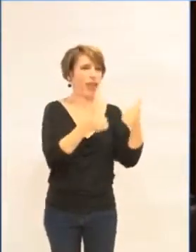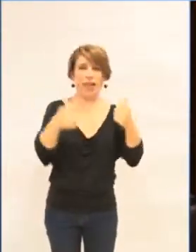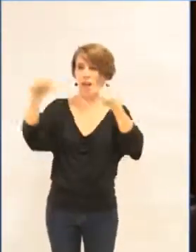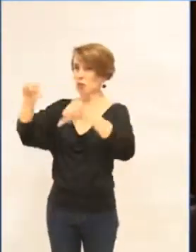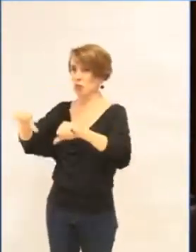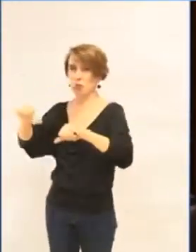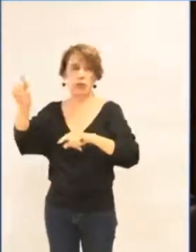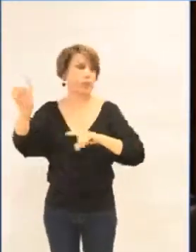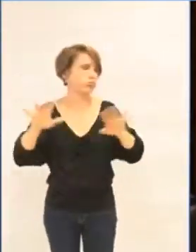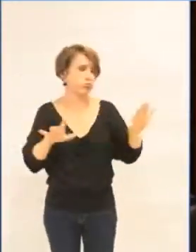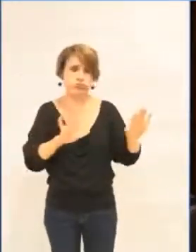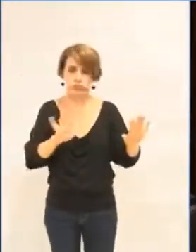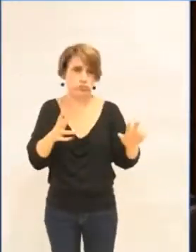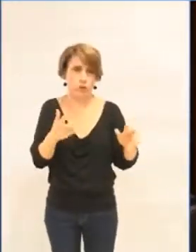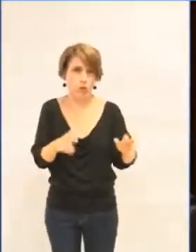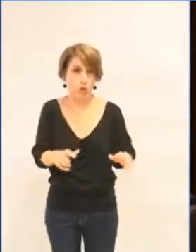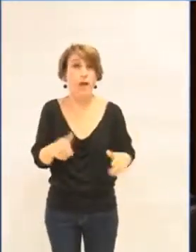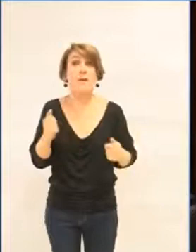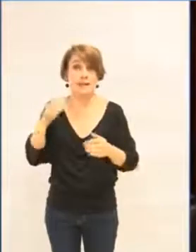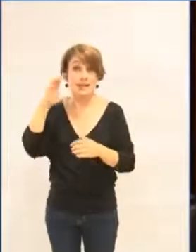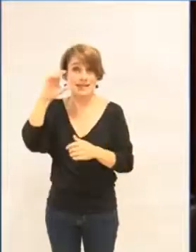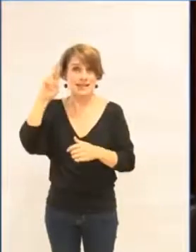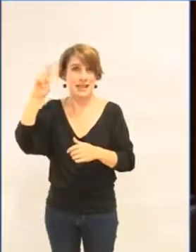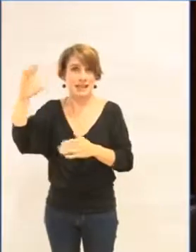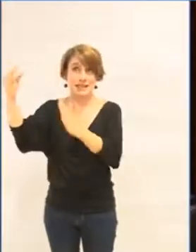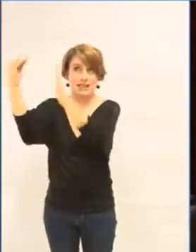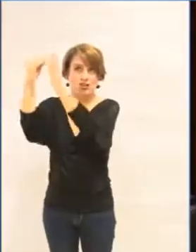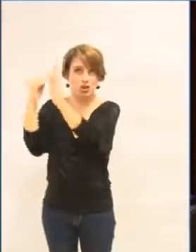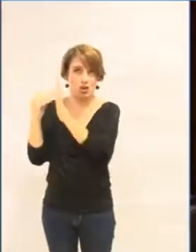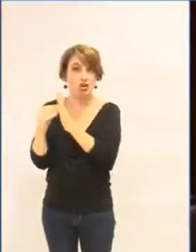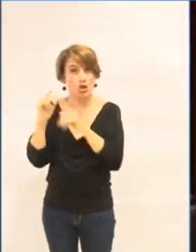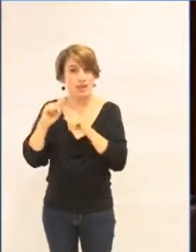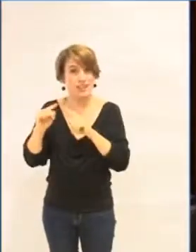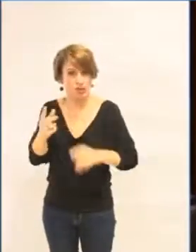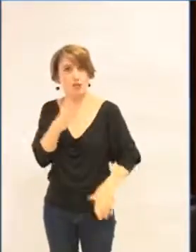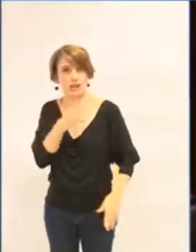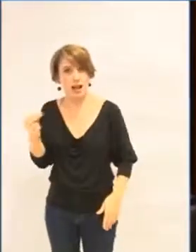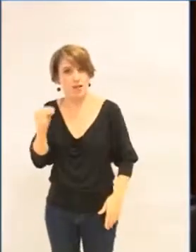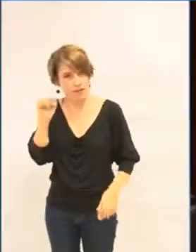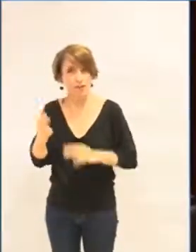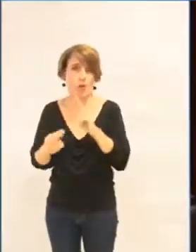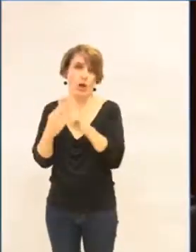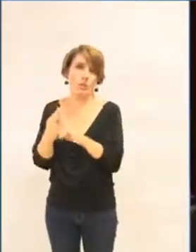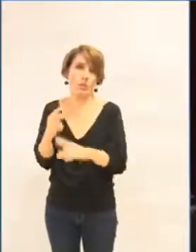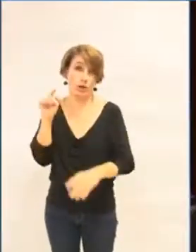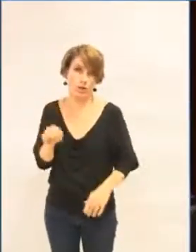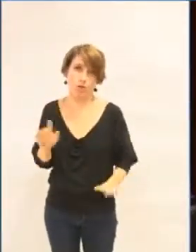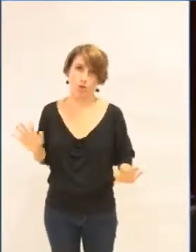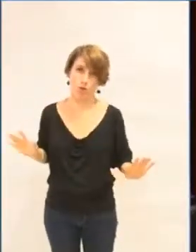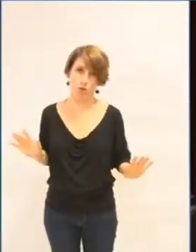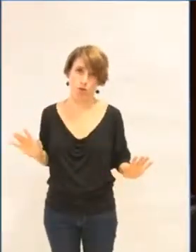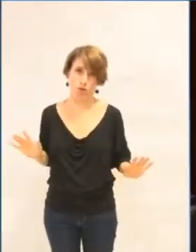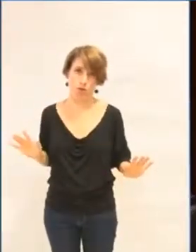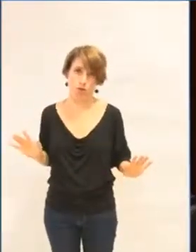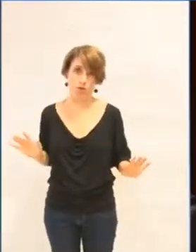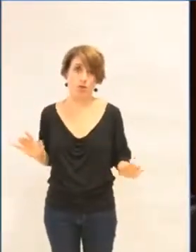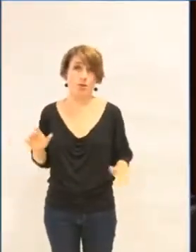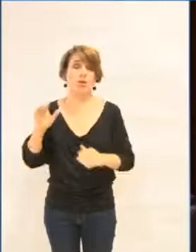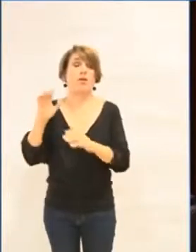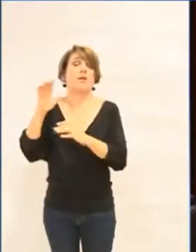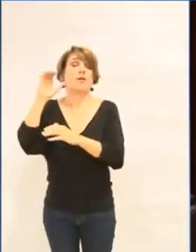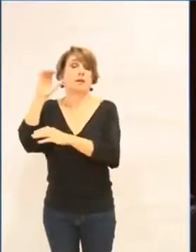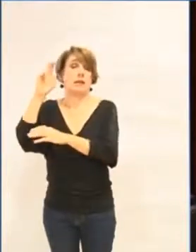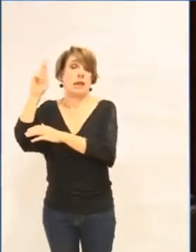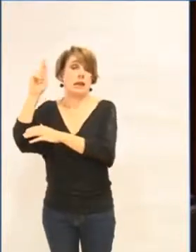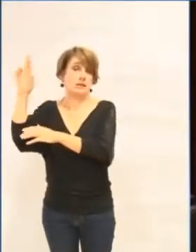graves faits qui méritent des réponses. Elles seront données. La Chambre dit très clairement que nous sommes dans une ville